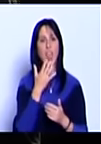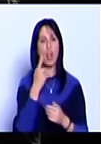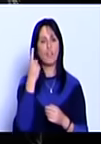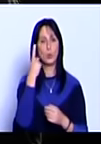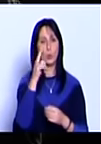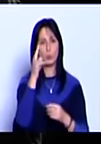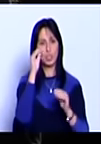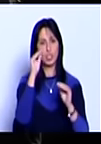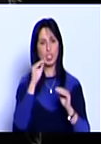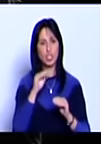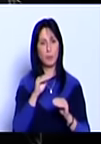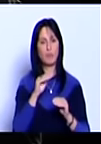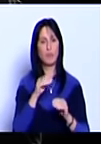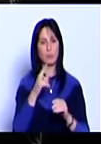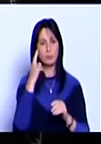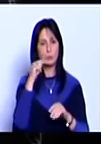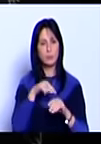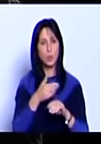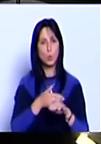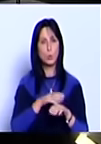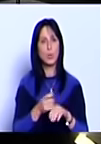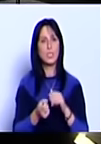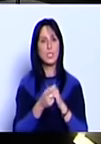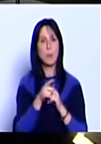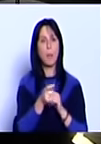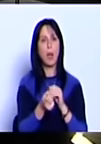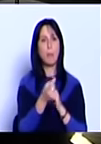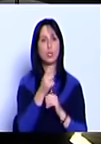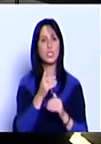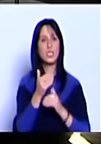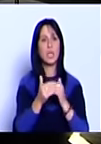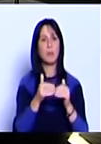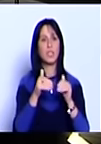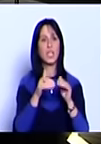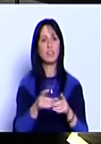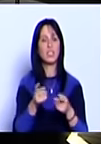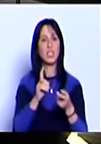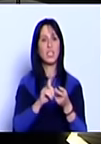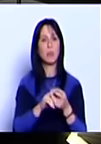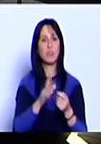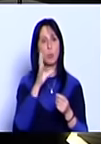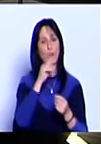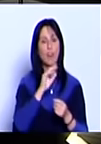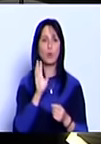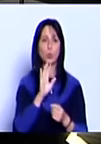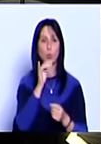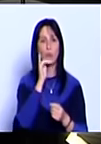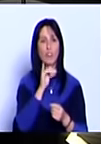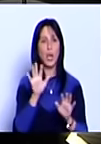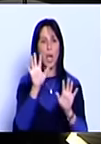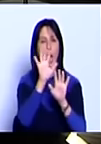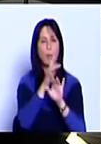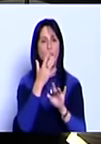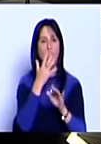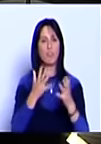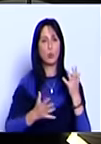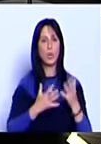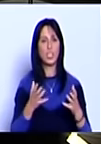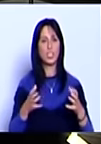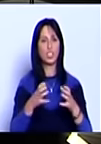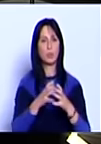იდეის ჩამოყალიბება გათავისება ურთულესი ამოცანაა და ამ ამოცანის წარმატებით გადაწყვეტაზეა დამოკიდებული მოახერხებ თუ ვერა გაბნეული ეროვნული ენერგიის